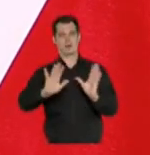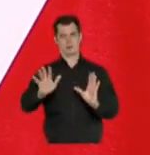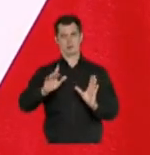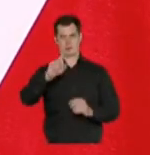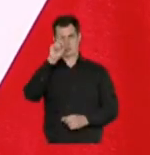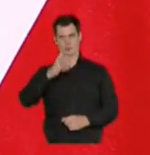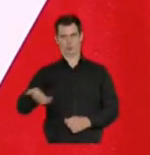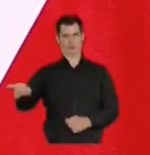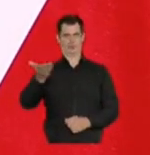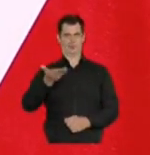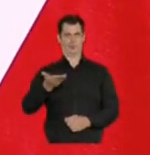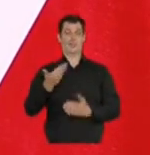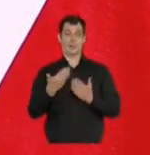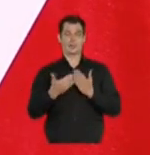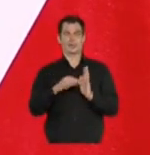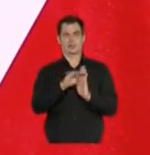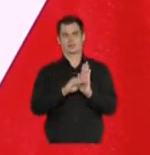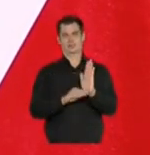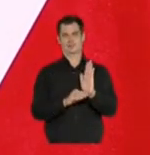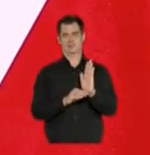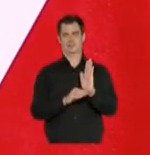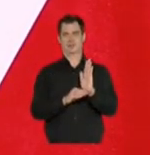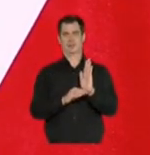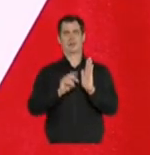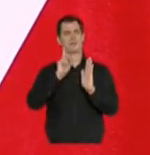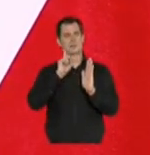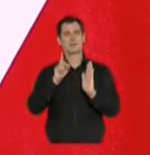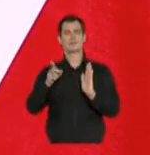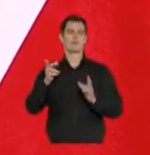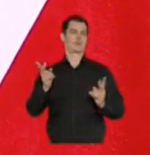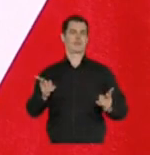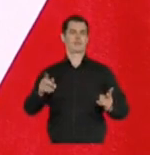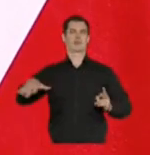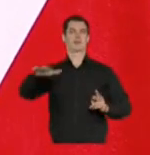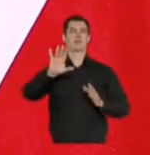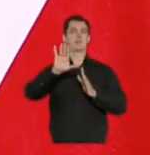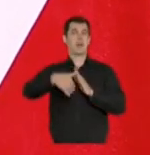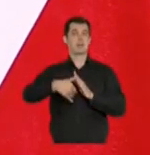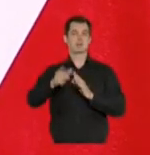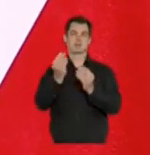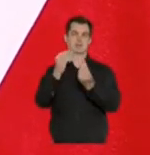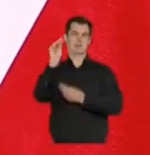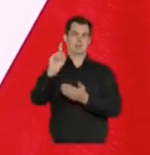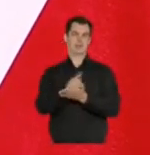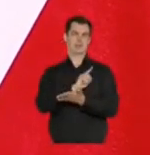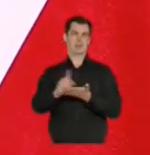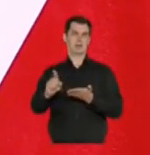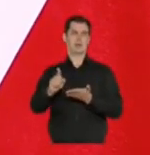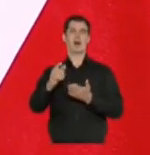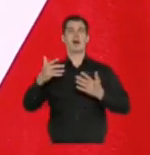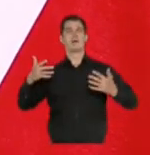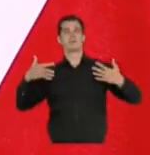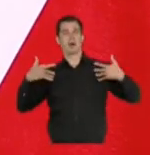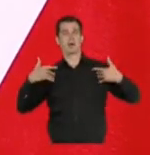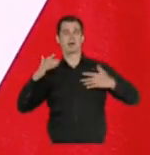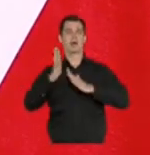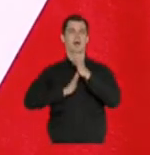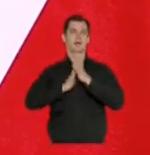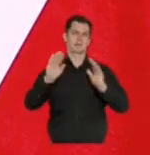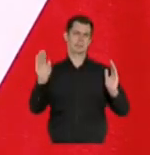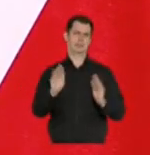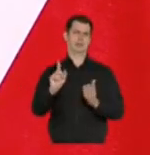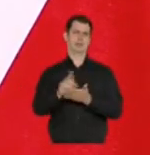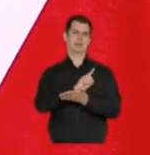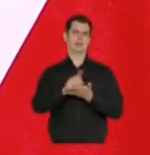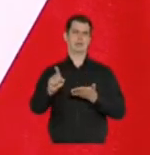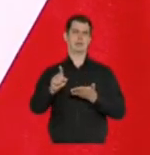ryzyka zakaźnego. Oczywiście w przestrzeni miejskiej jest ono o wiele większe, w terenach zielonych mniejsze. Jeżeli chodzi o